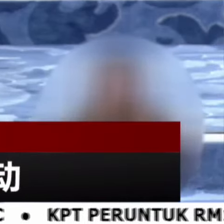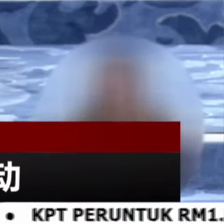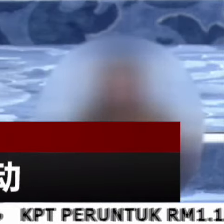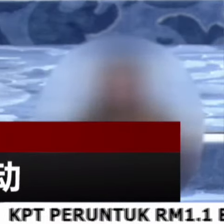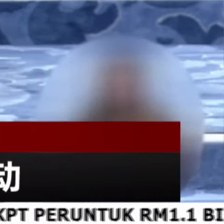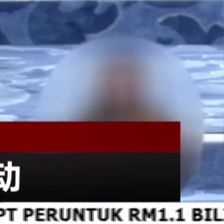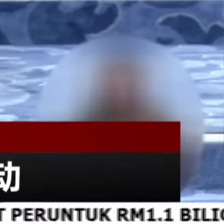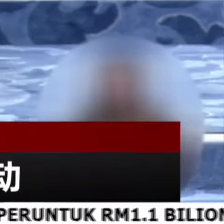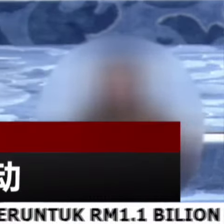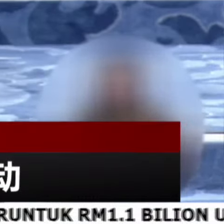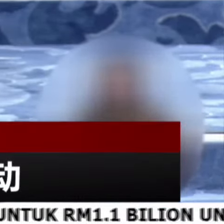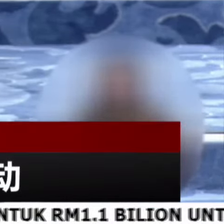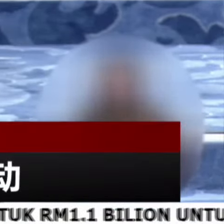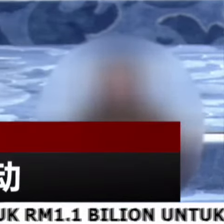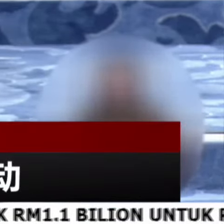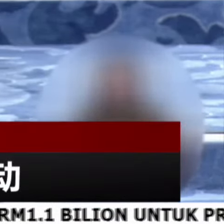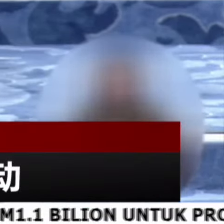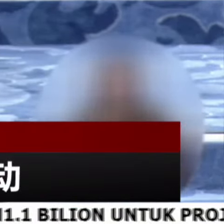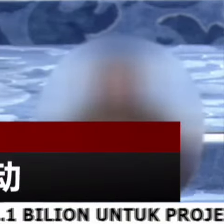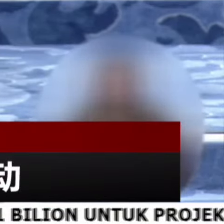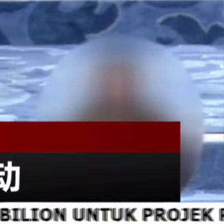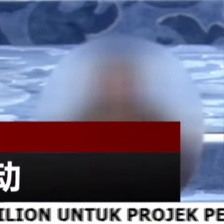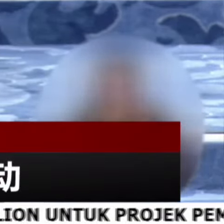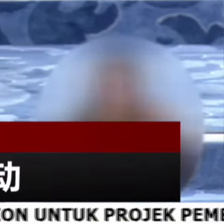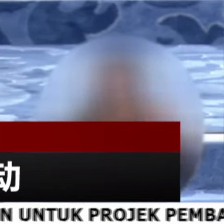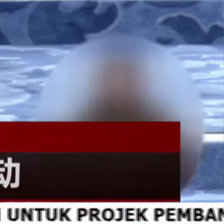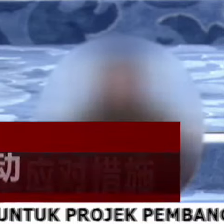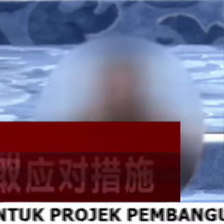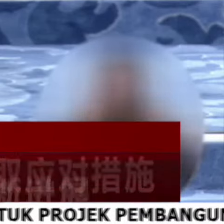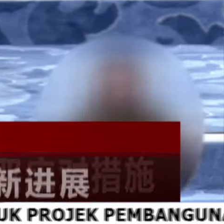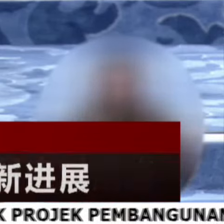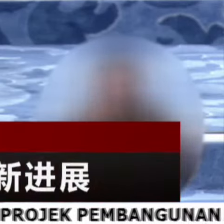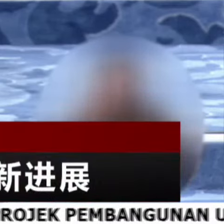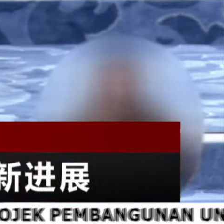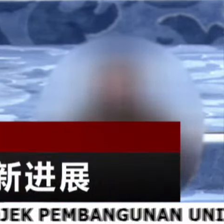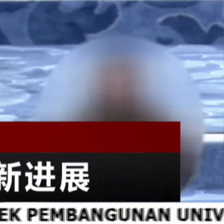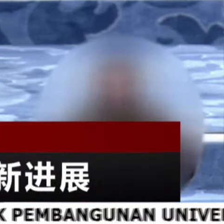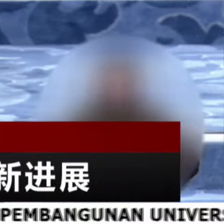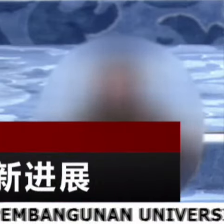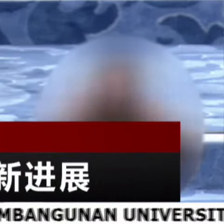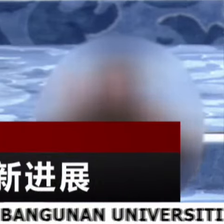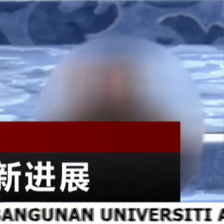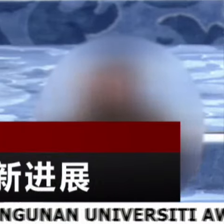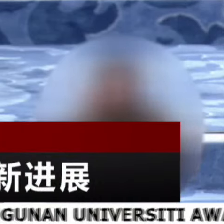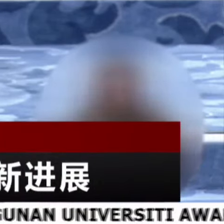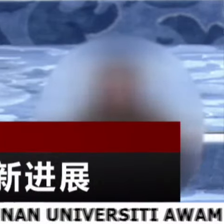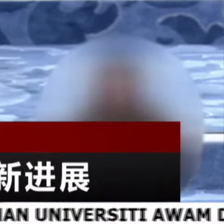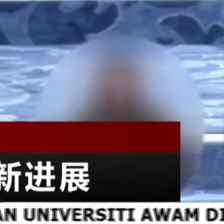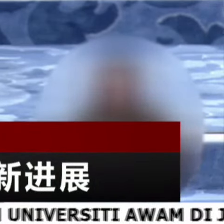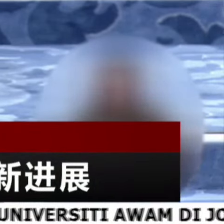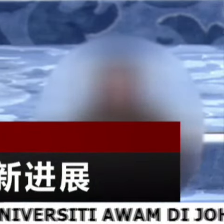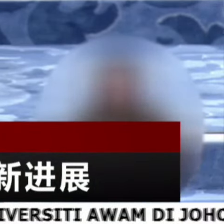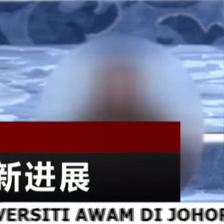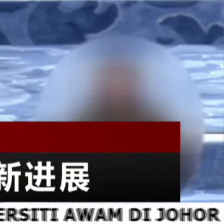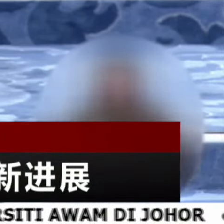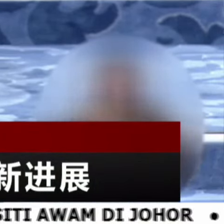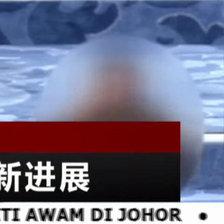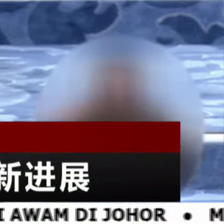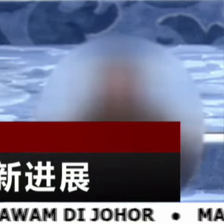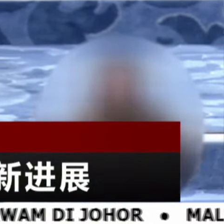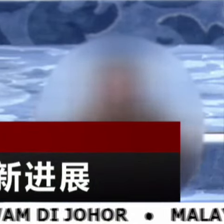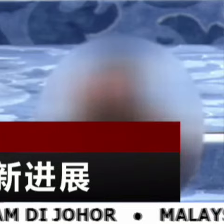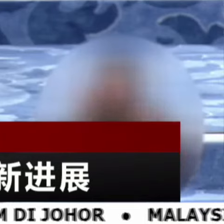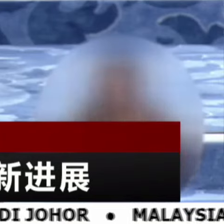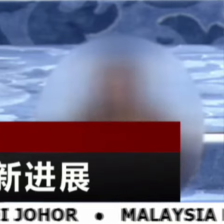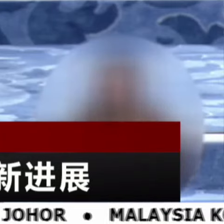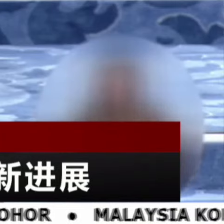supaya pengadu boleh mengambil tindakan menghentikan pengeluaran dana dari bank serta-merta. Ini perkembangan